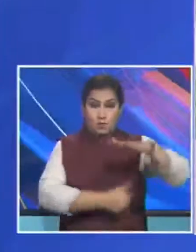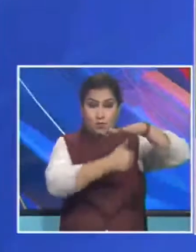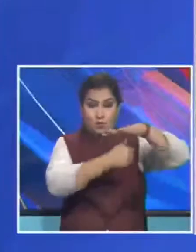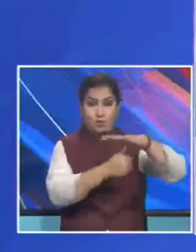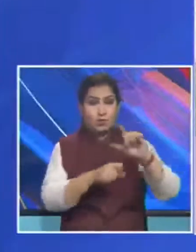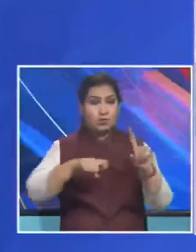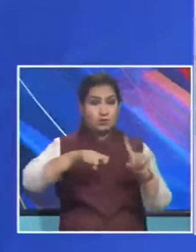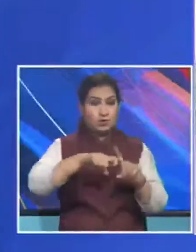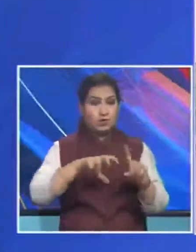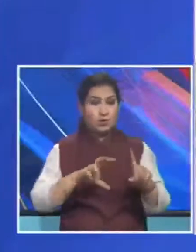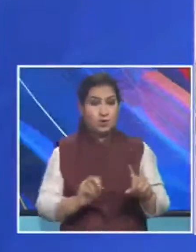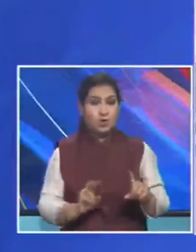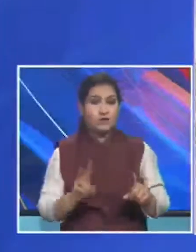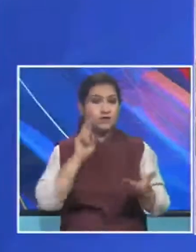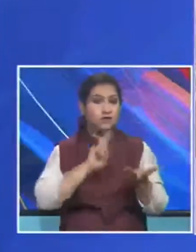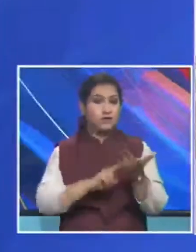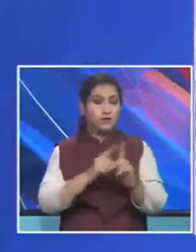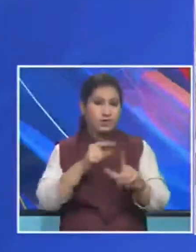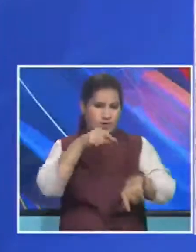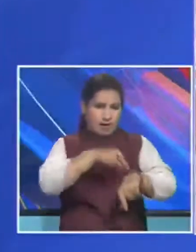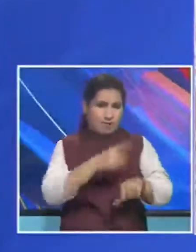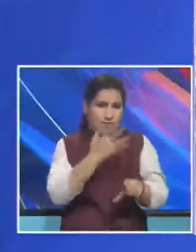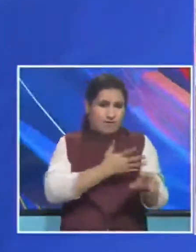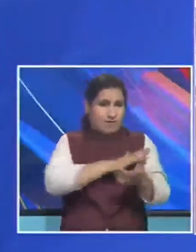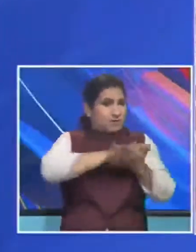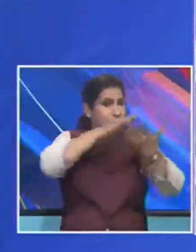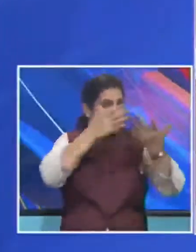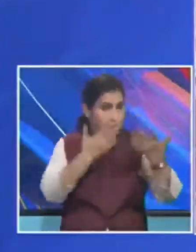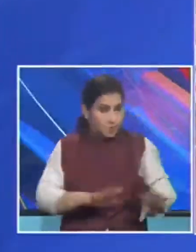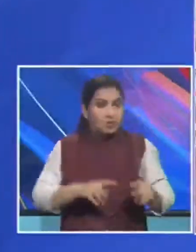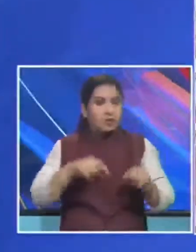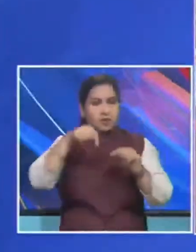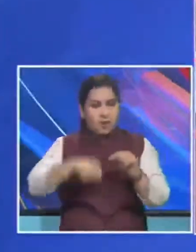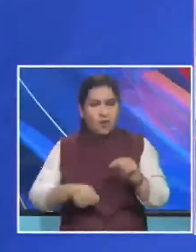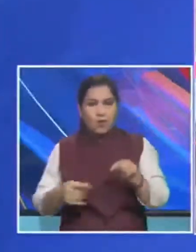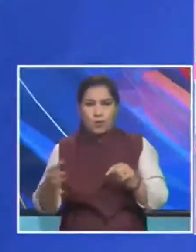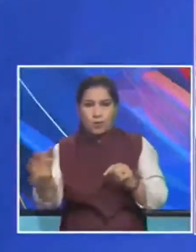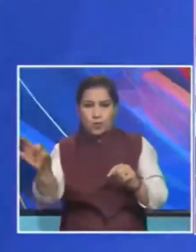रामनाथ कोविंद का कार्यकाल पूरा हो रहा है।